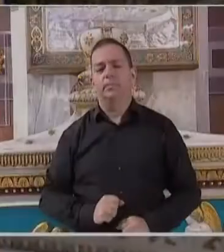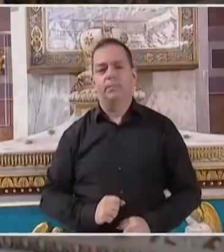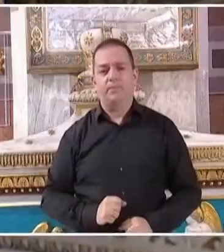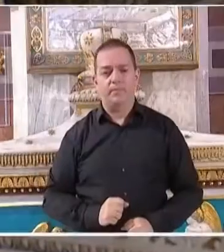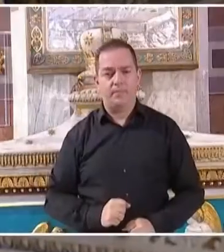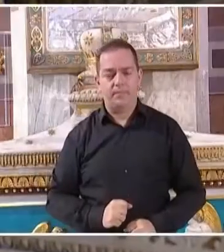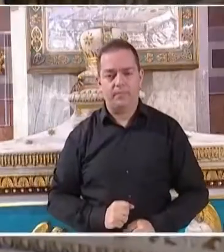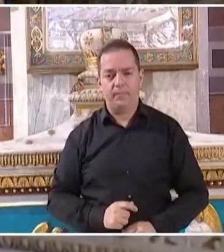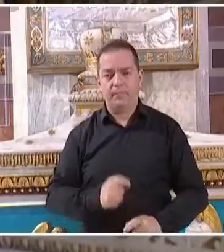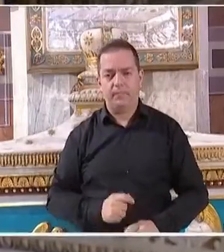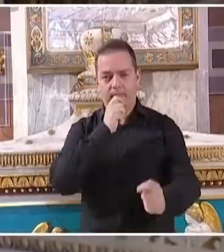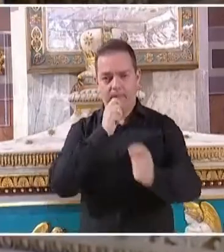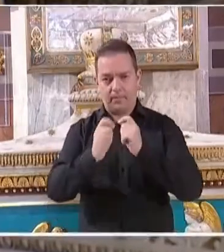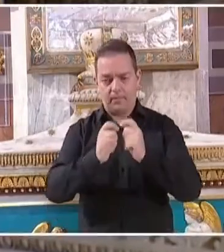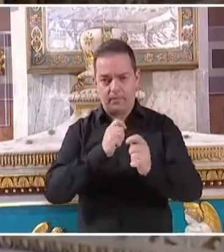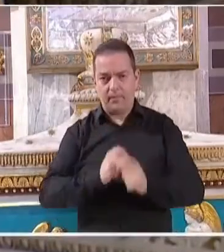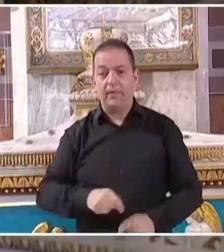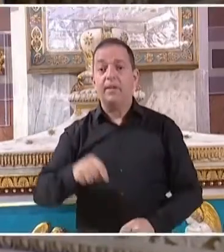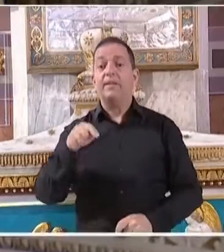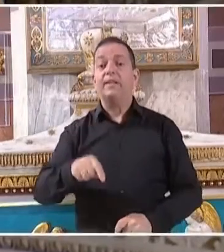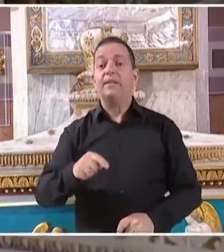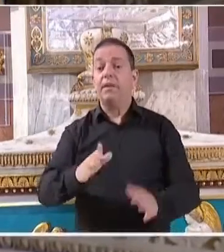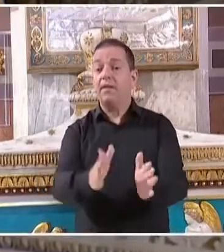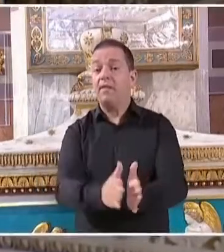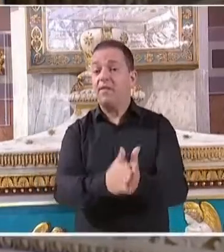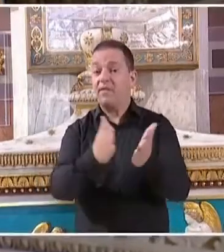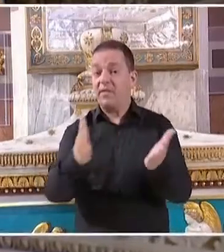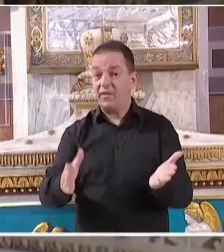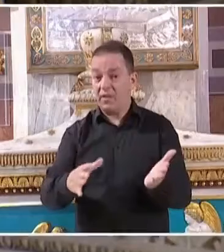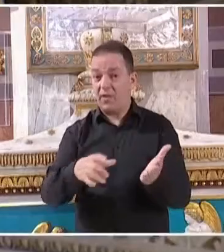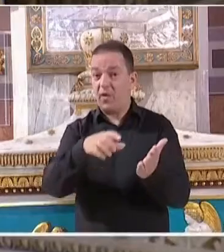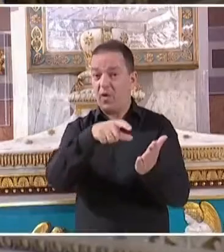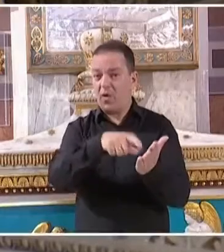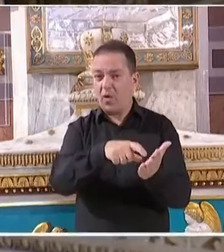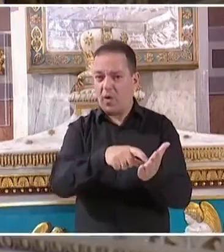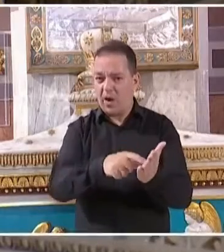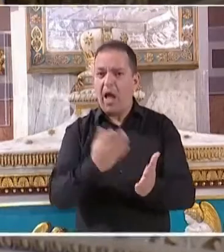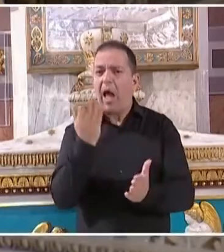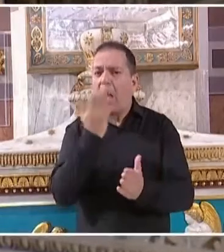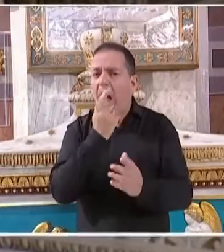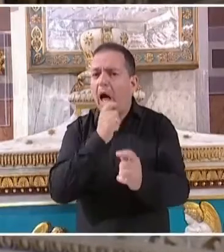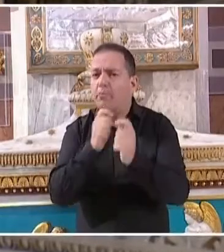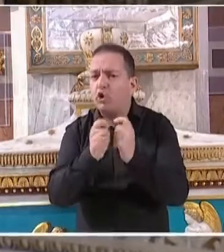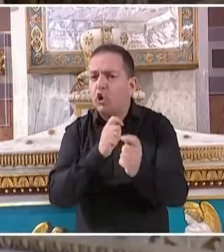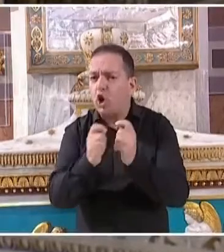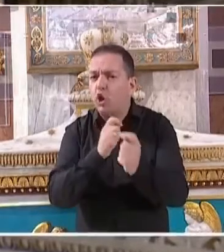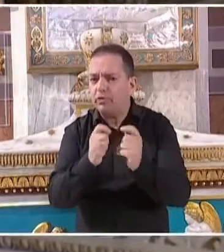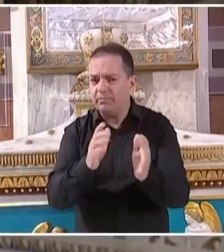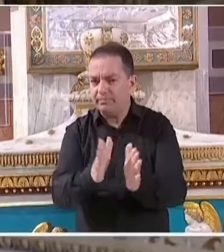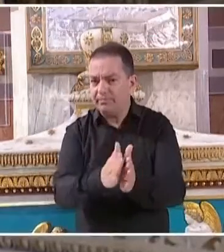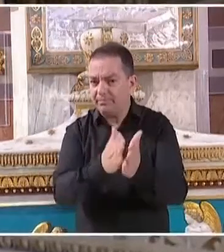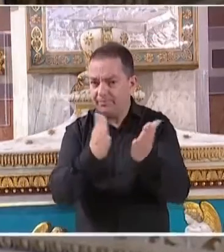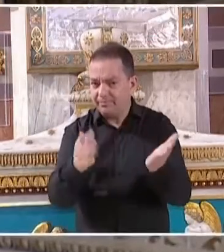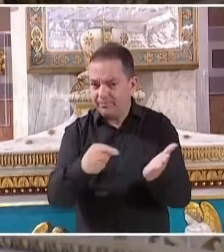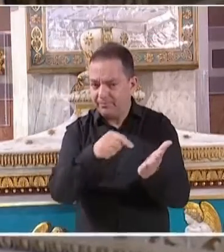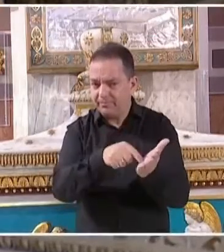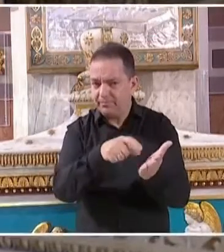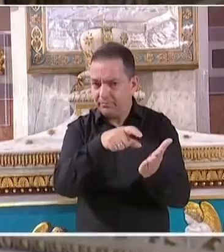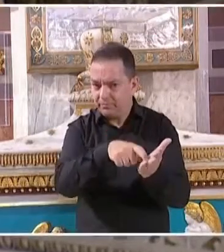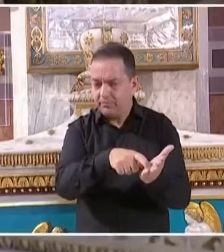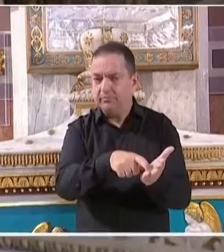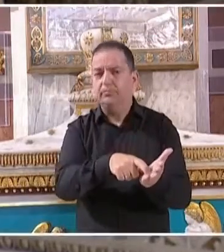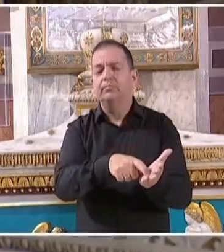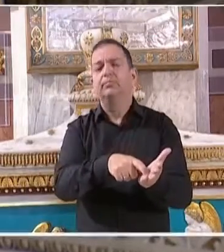Στο σημερινό αποστολικό ανάγνωσμα, σεβασμιότατε δέσποτα, γίνεται